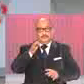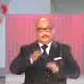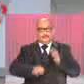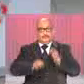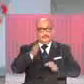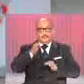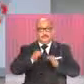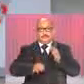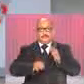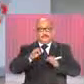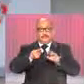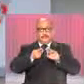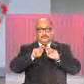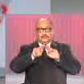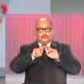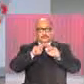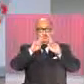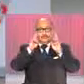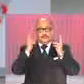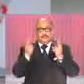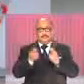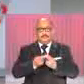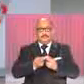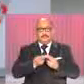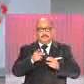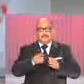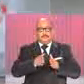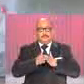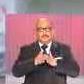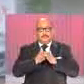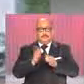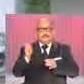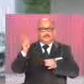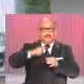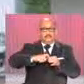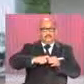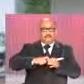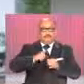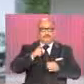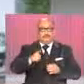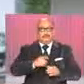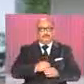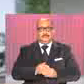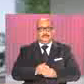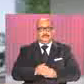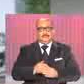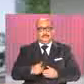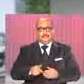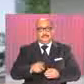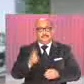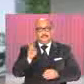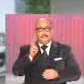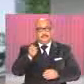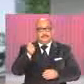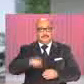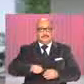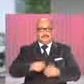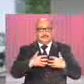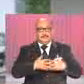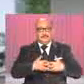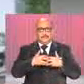مقاضاة إسرائيل بشأن أي أعمال تقوم بها على الأراضي الفلسطينية، خطوة أدانتها الولايات المتحدة وإسرائيل